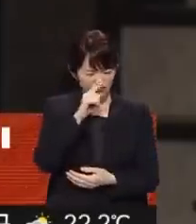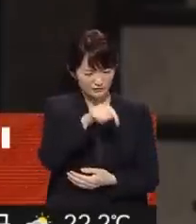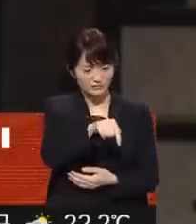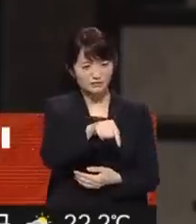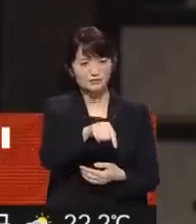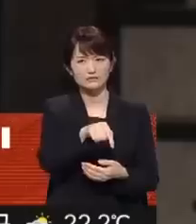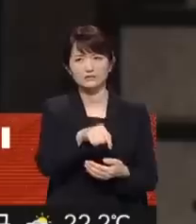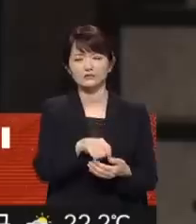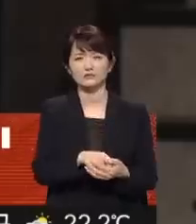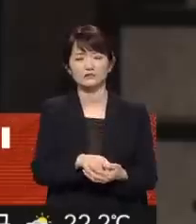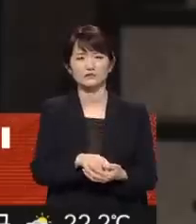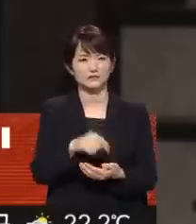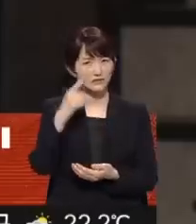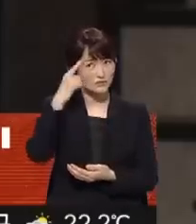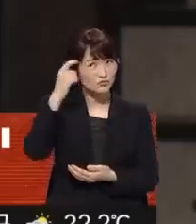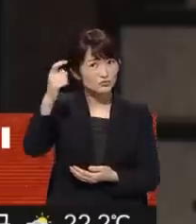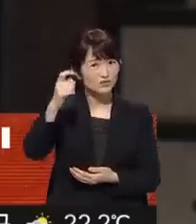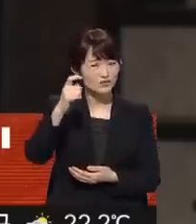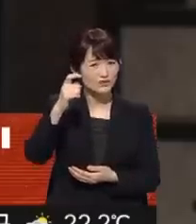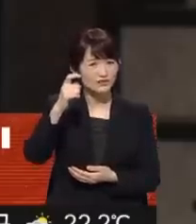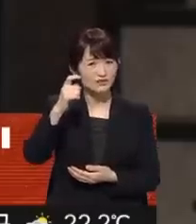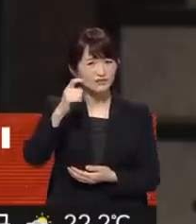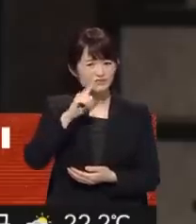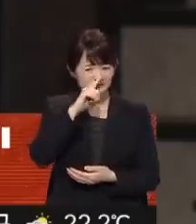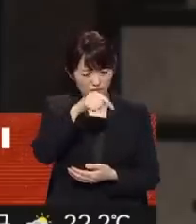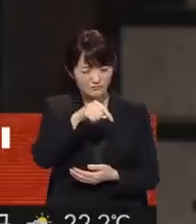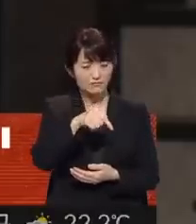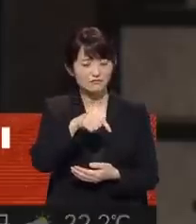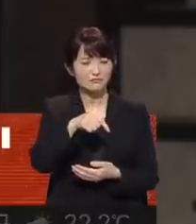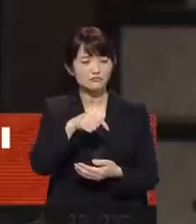했다라고 하는 거죠. 아, 추억을 더럽혔다. 예, 그렇죠. 그래서 이제